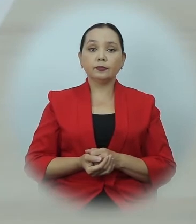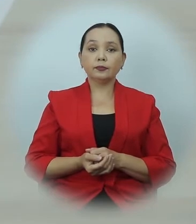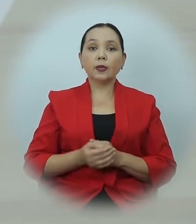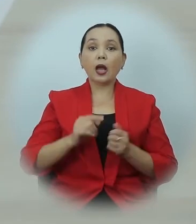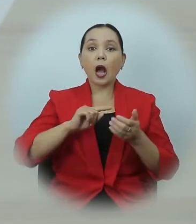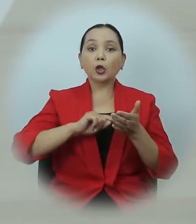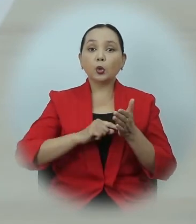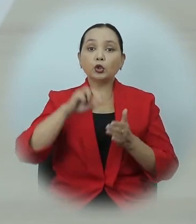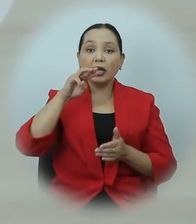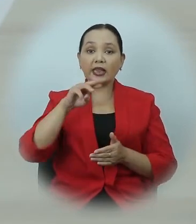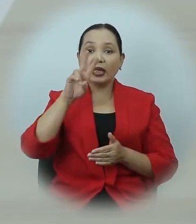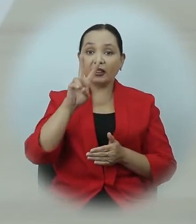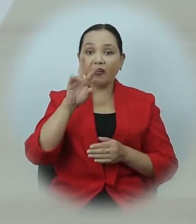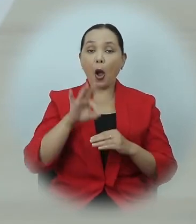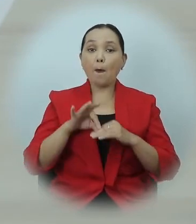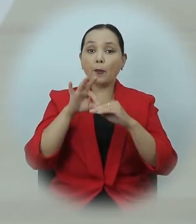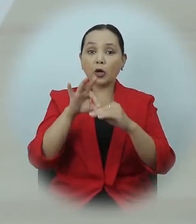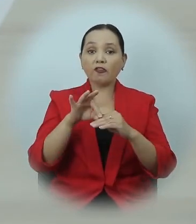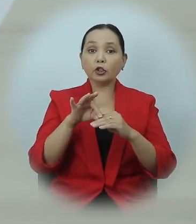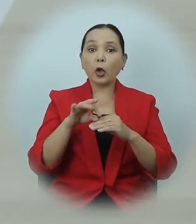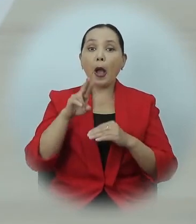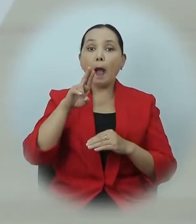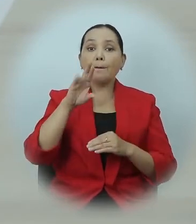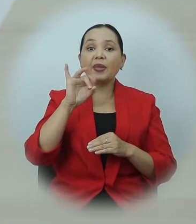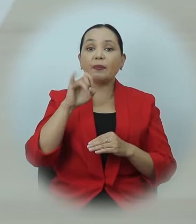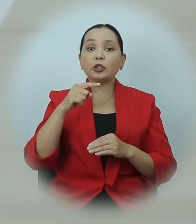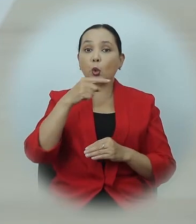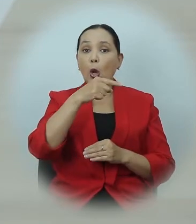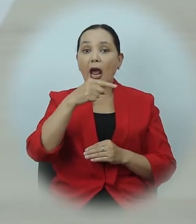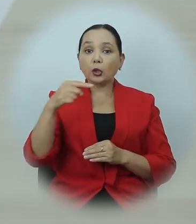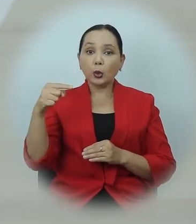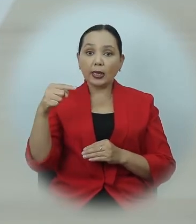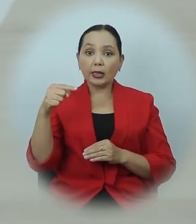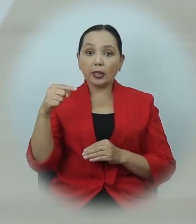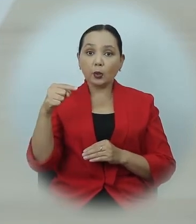От точки Т2 проводим перпендикулярную линию